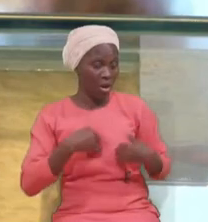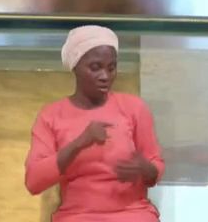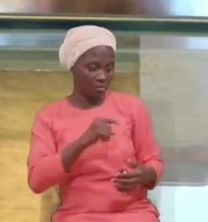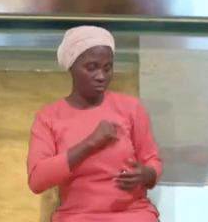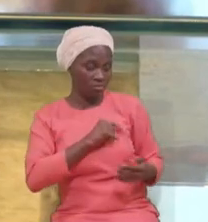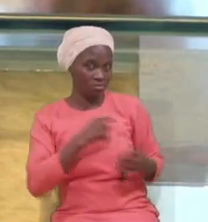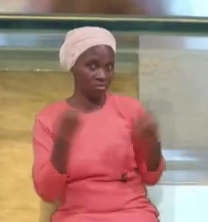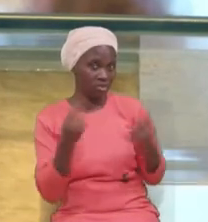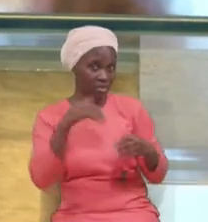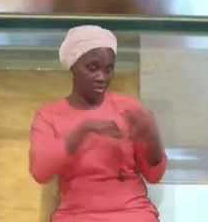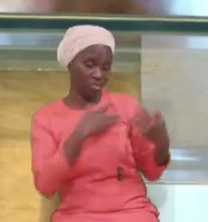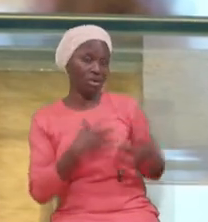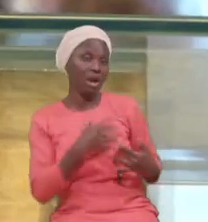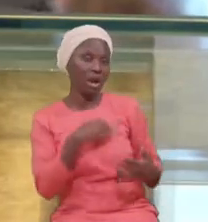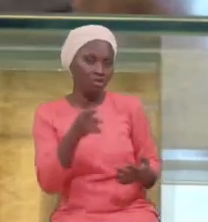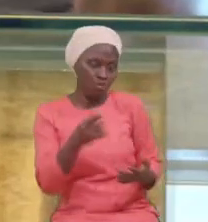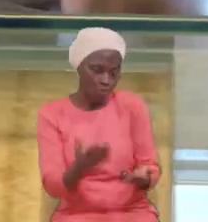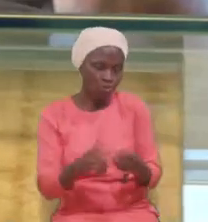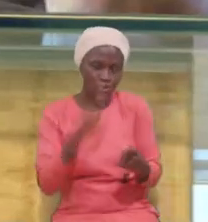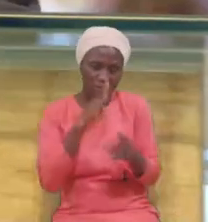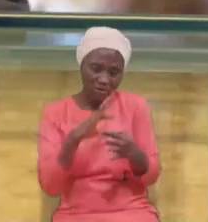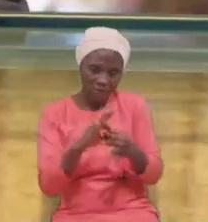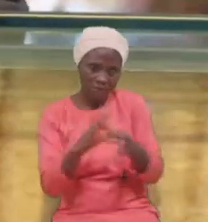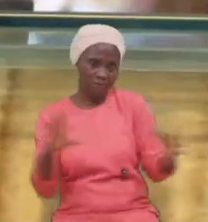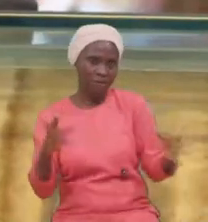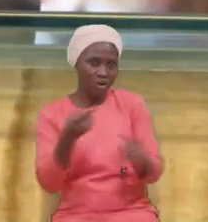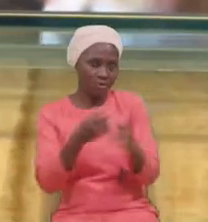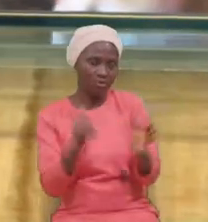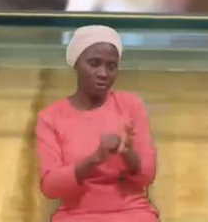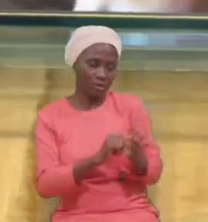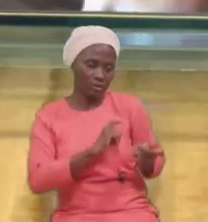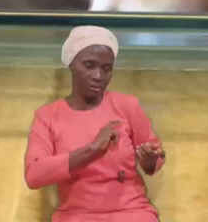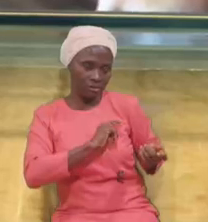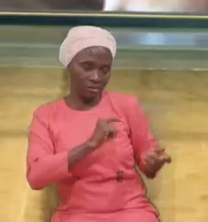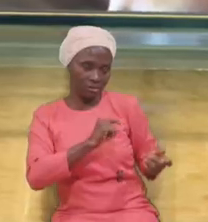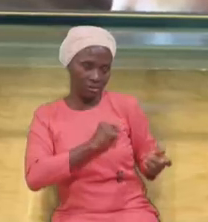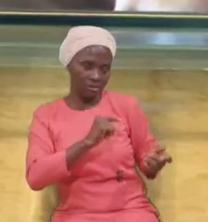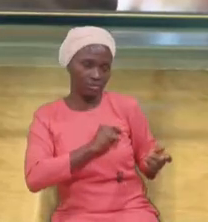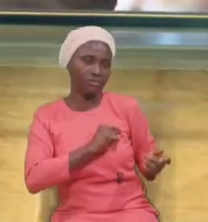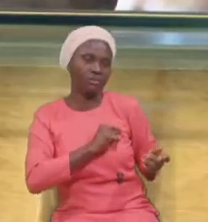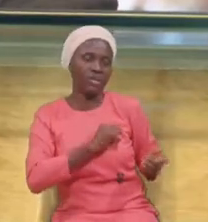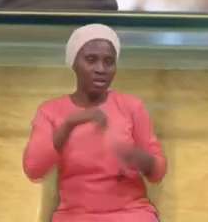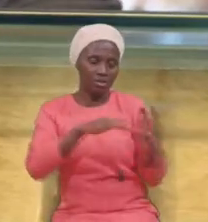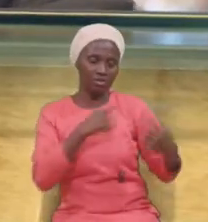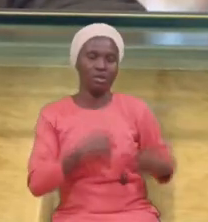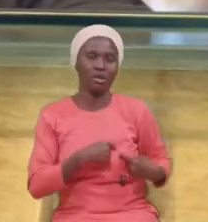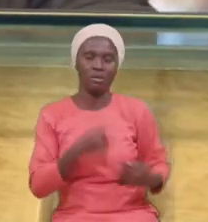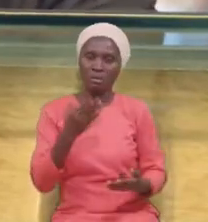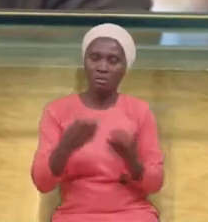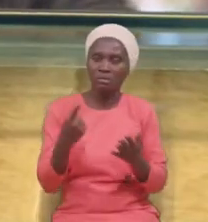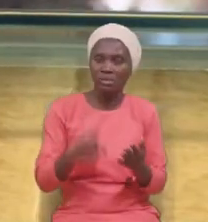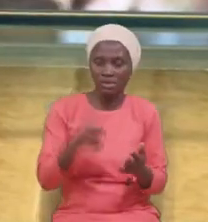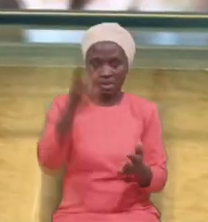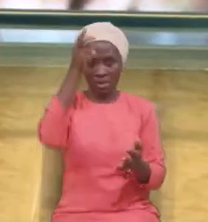vous. Vous voulez en être débarrassé? Soyez défini. Alors, l'accusation de l'ennemi, et il te jette